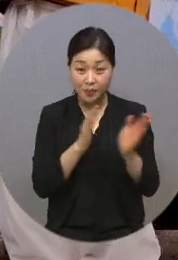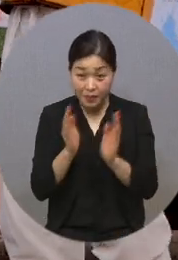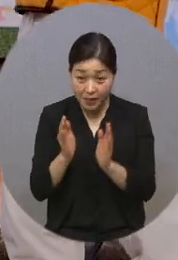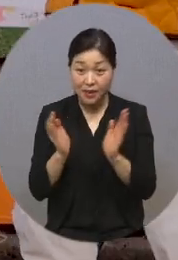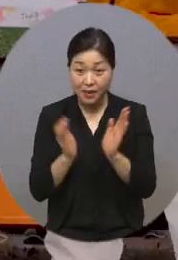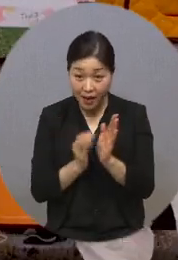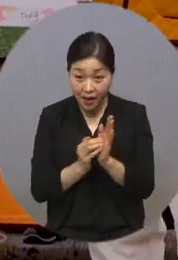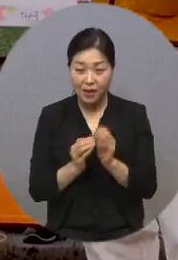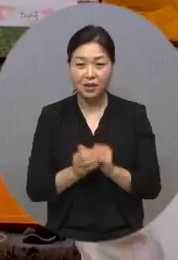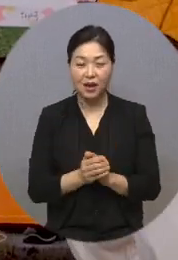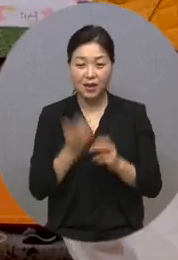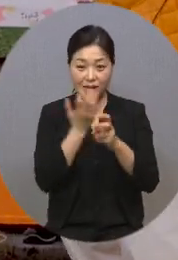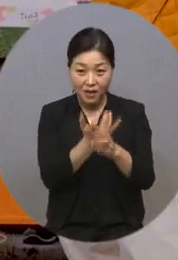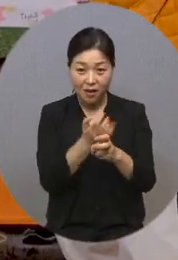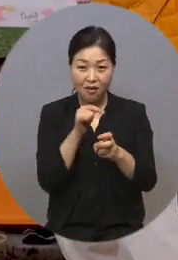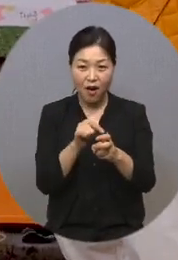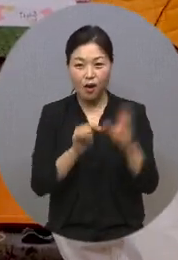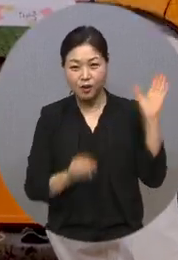트럭으로